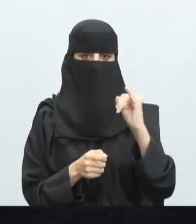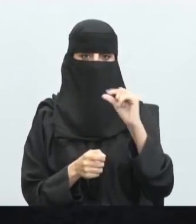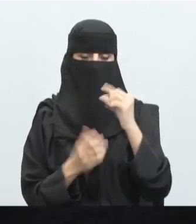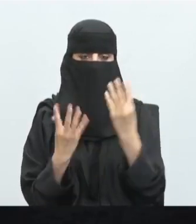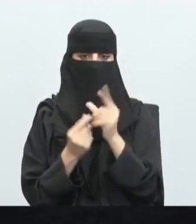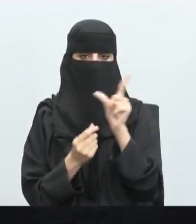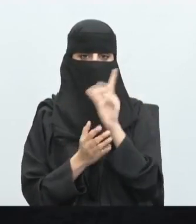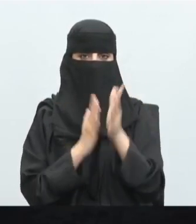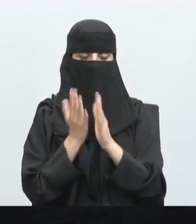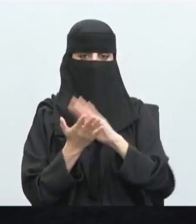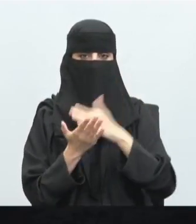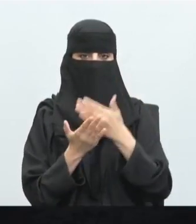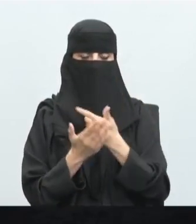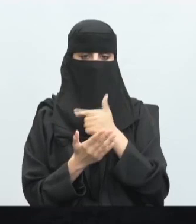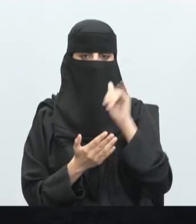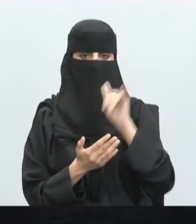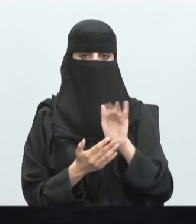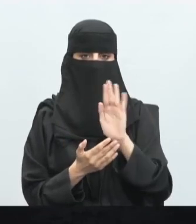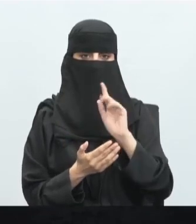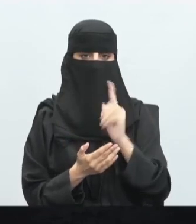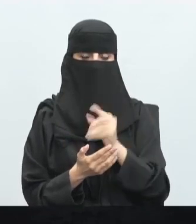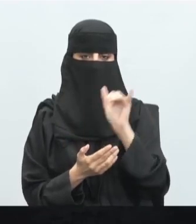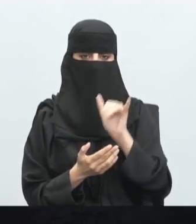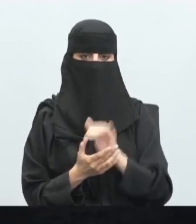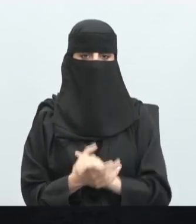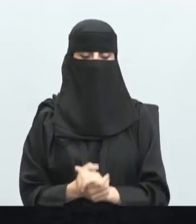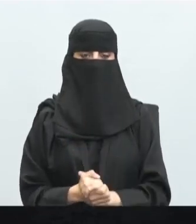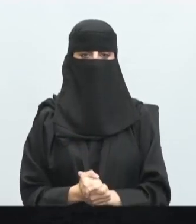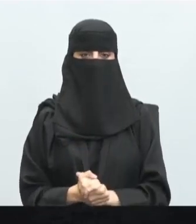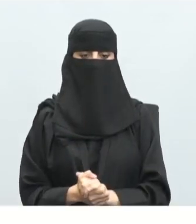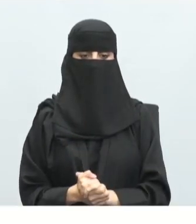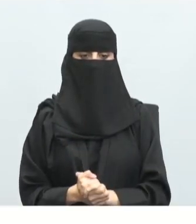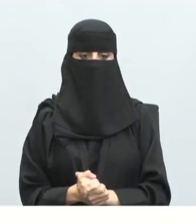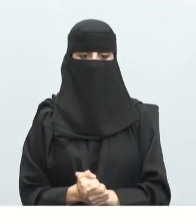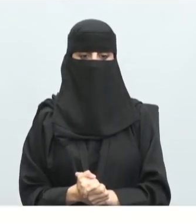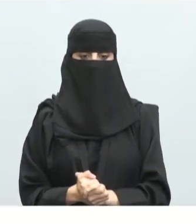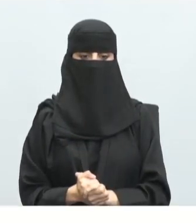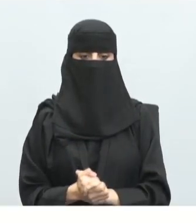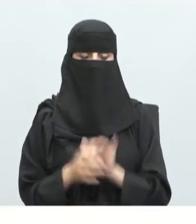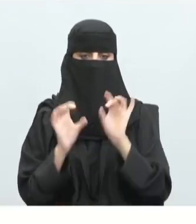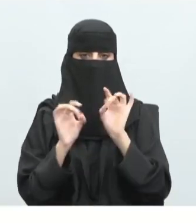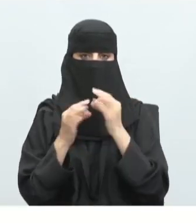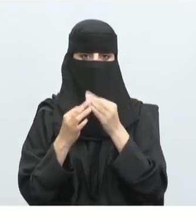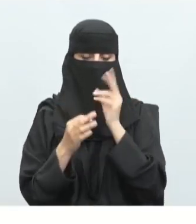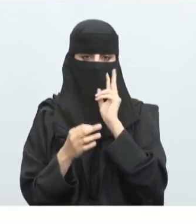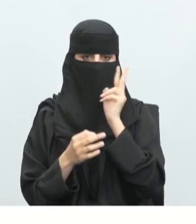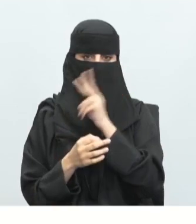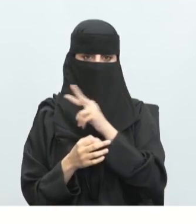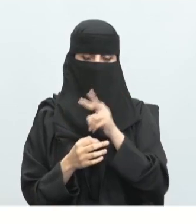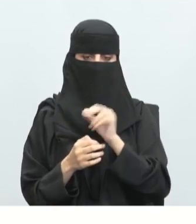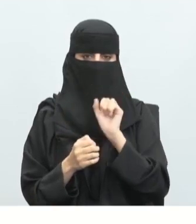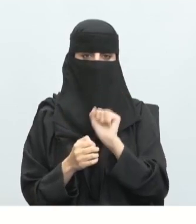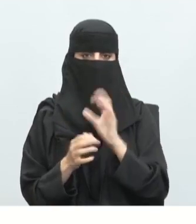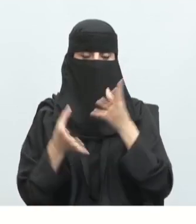يسرى الشهري لترجمه درسنا بلغه الاشاره بارك الله فيكم اذا نحن في